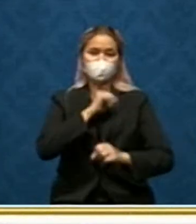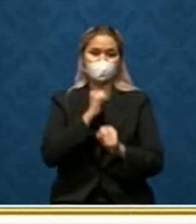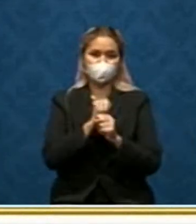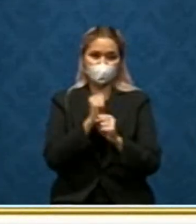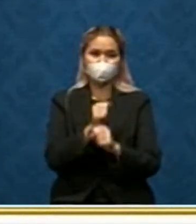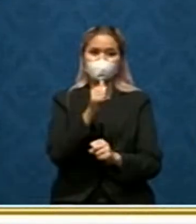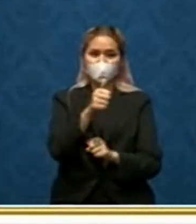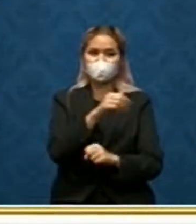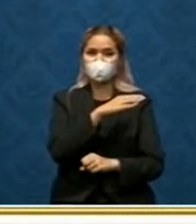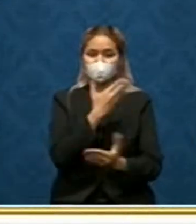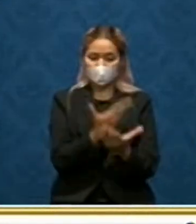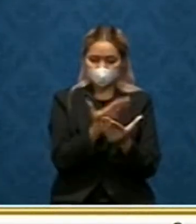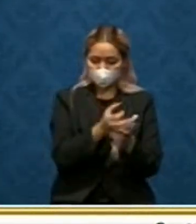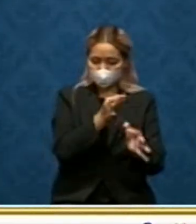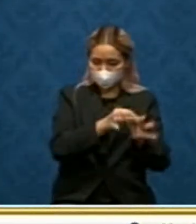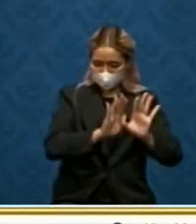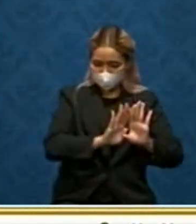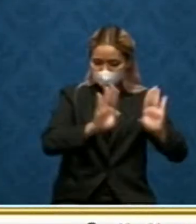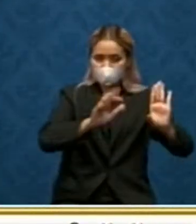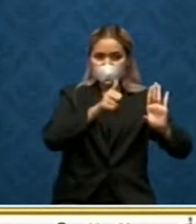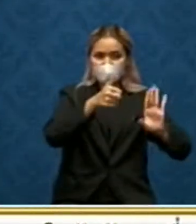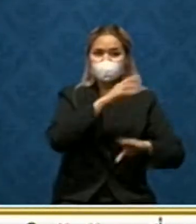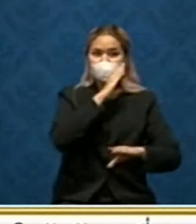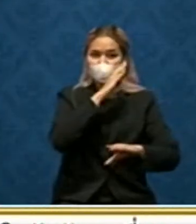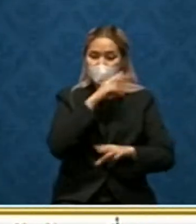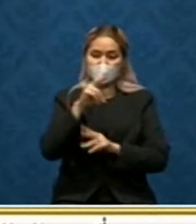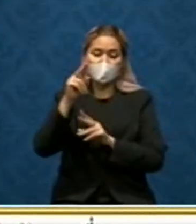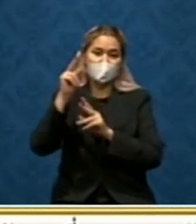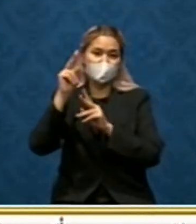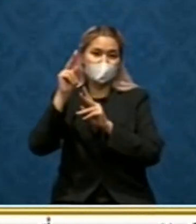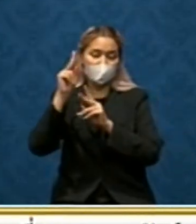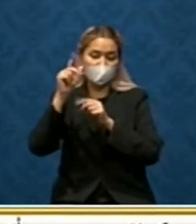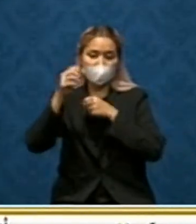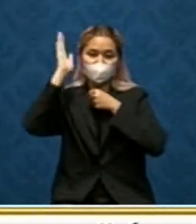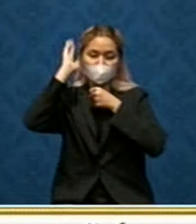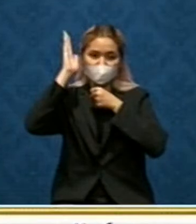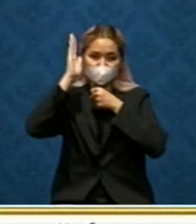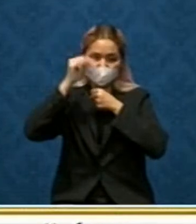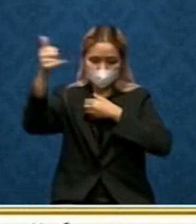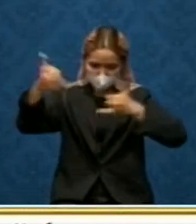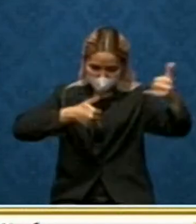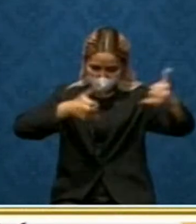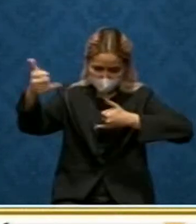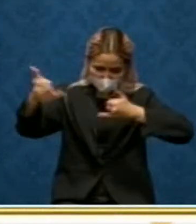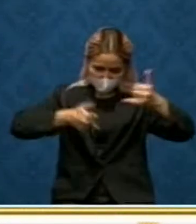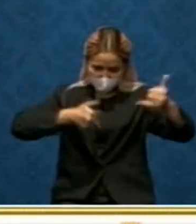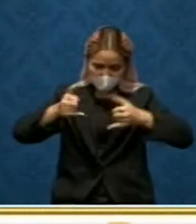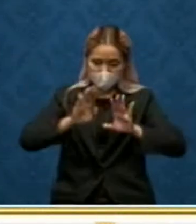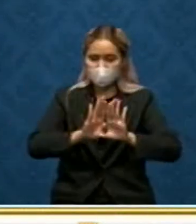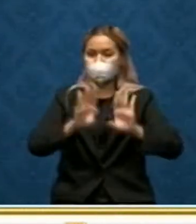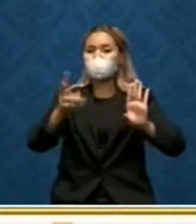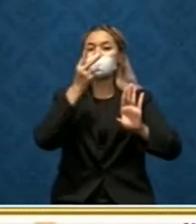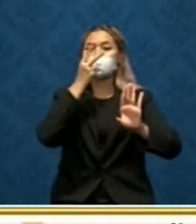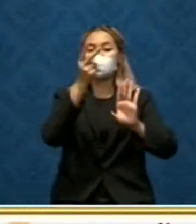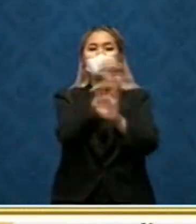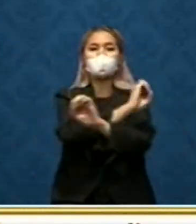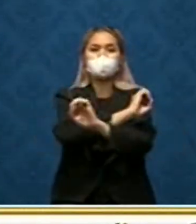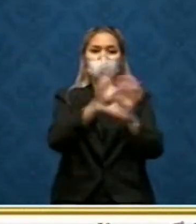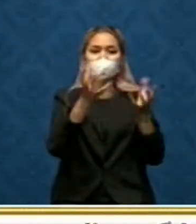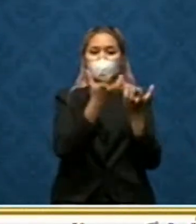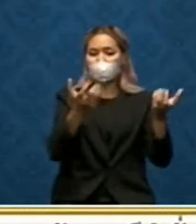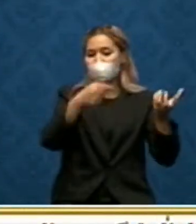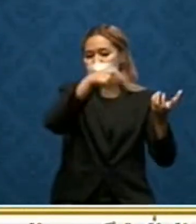พรุธปนัสัวนหนีกผู้สืขามาี่ ประยุณเปิดเองเลย บัญชีสัสนผมจแ